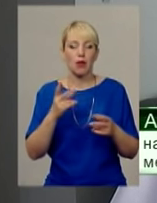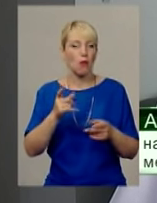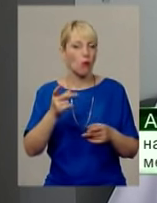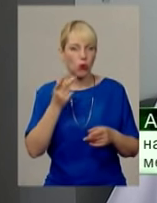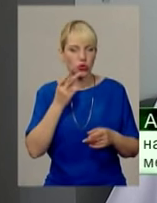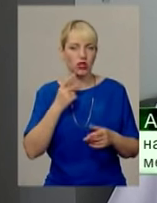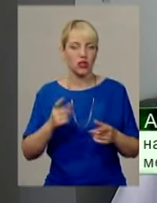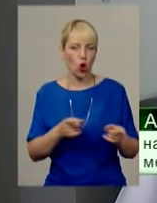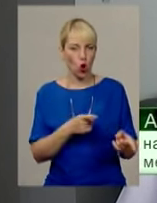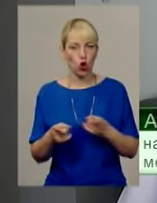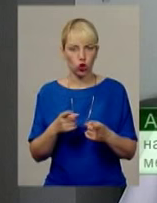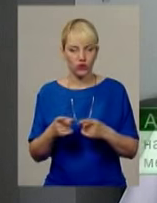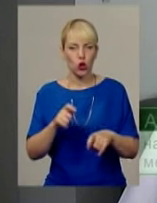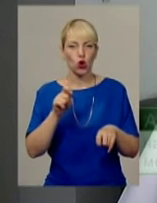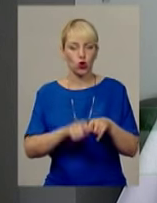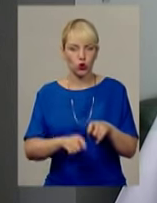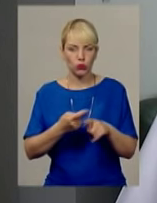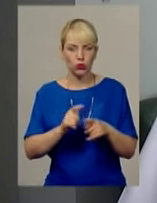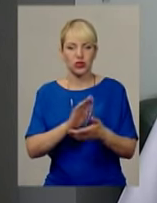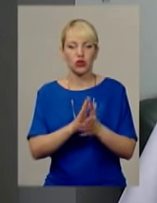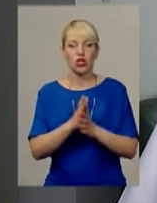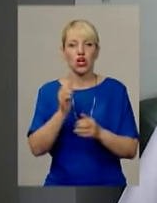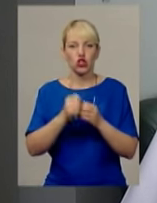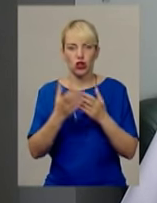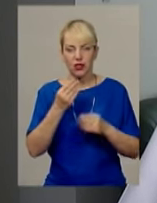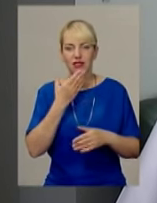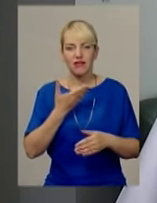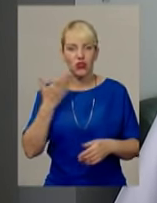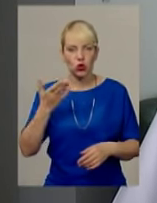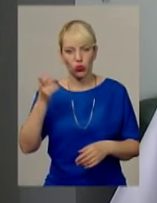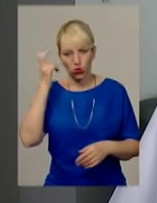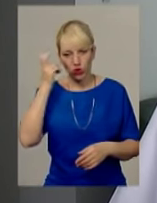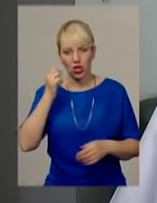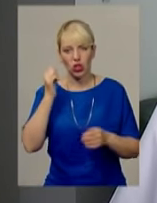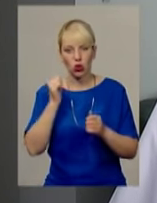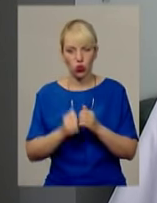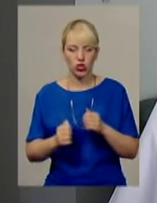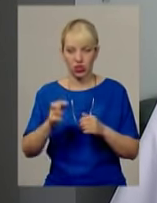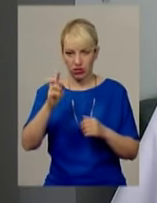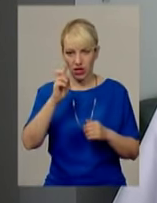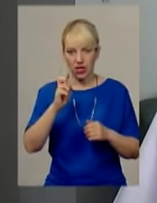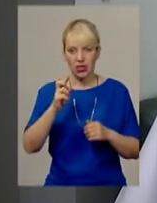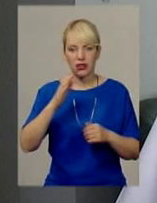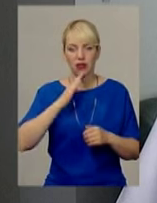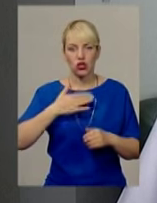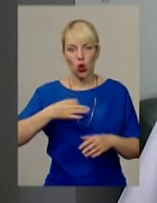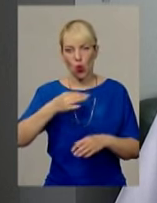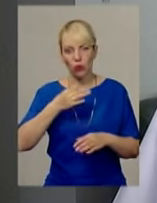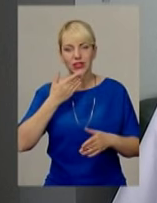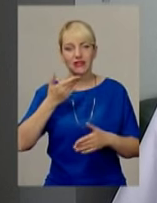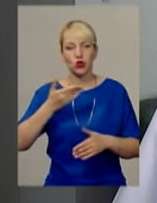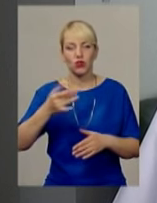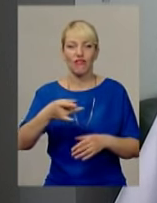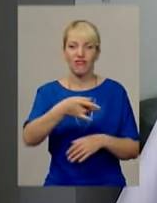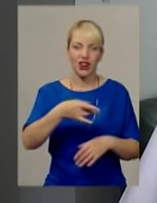контролюємо всю ситуацію, щодня звітуємо до Києва, з кожної дільничої державної в нашій області звітують в район,